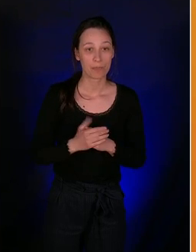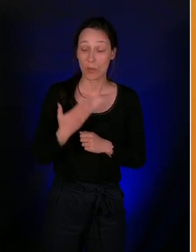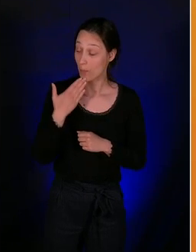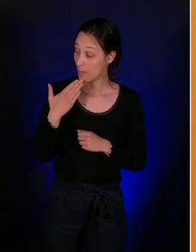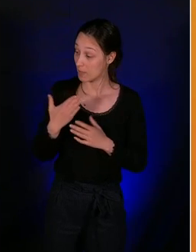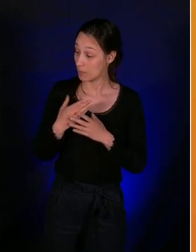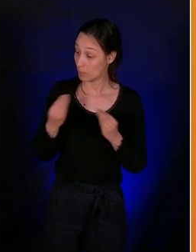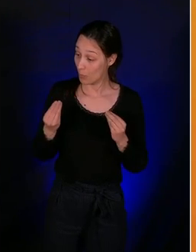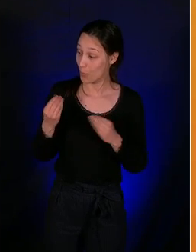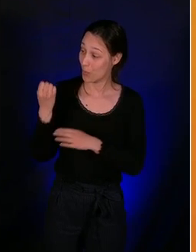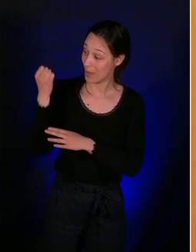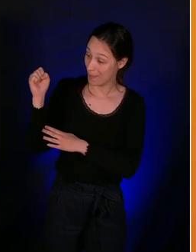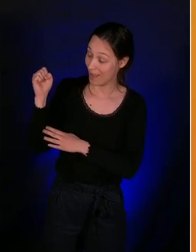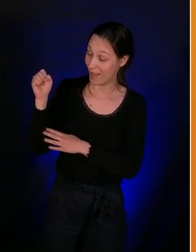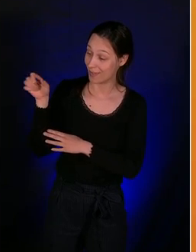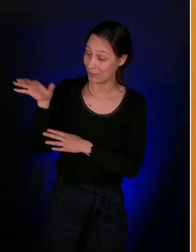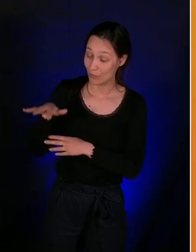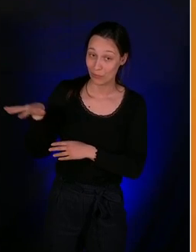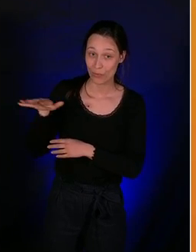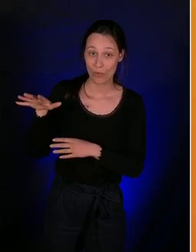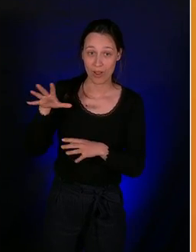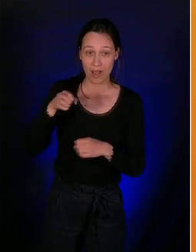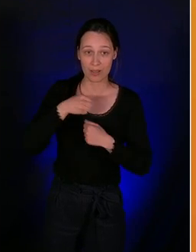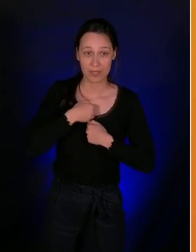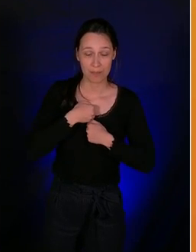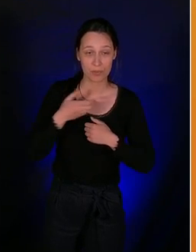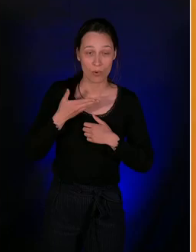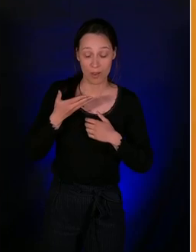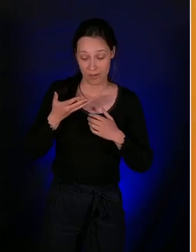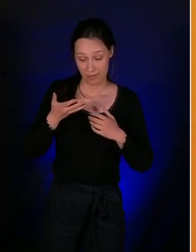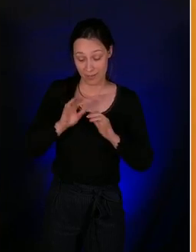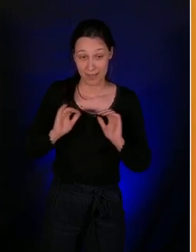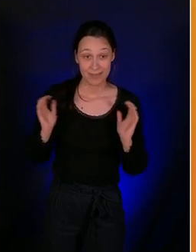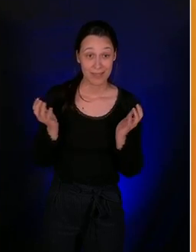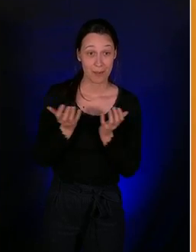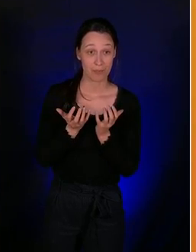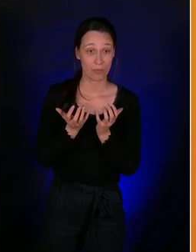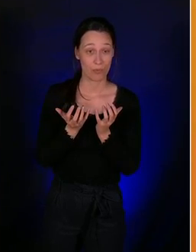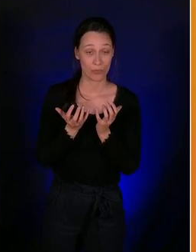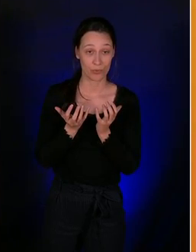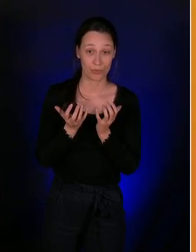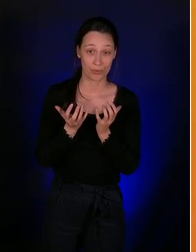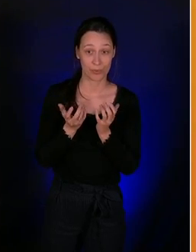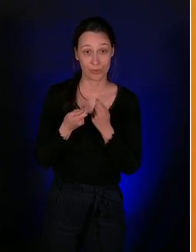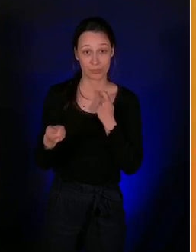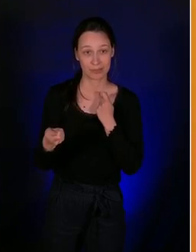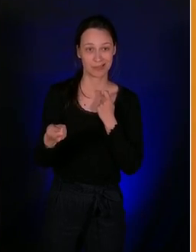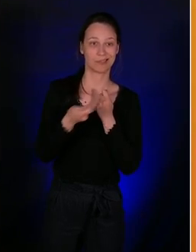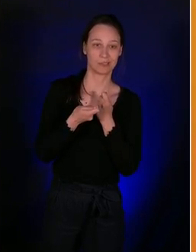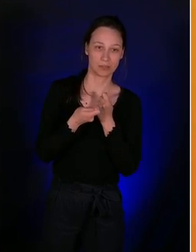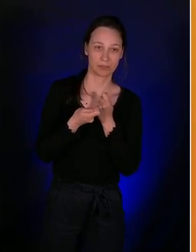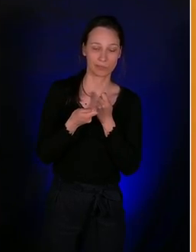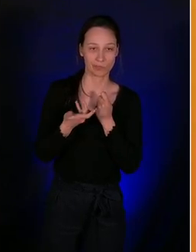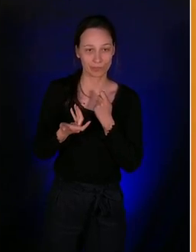camarades d'avoir accepté de réduire la table ronde, qui va être un petit peu plus brève que prévu, ce qui